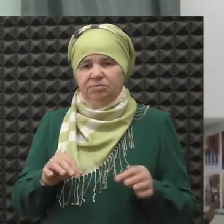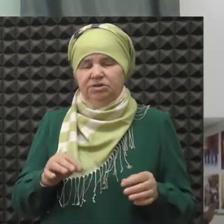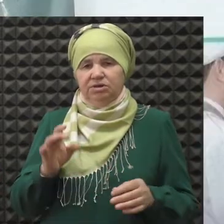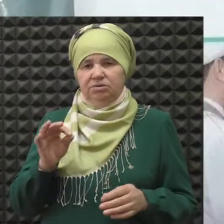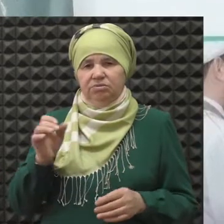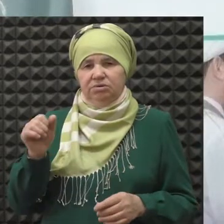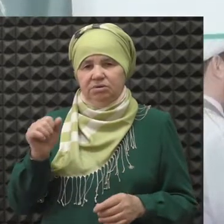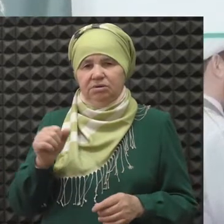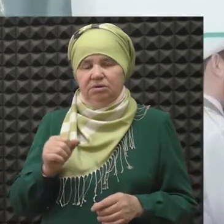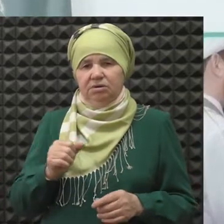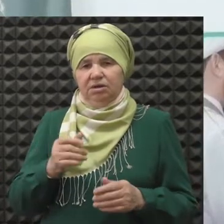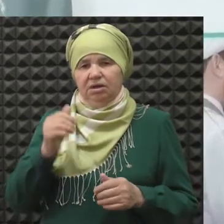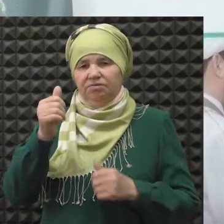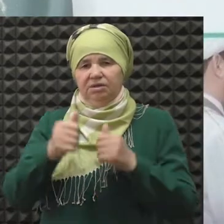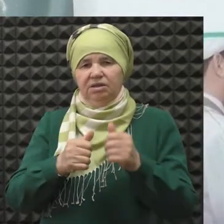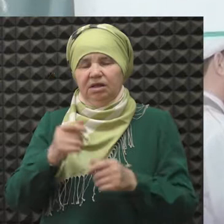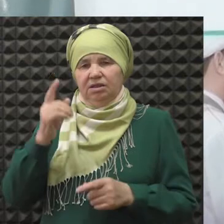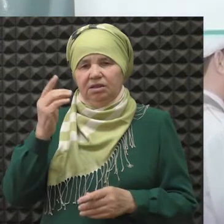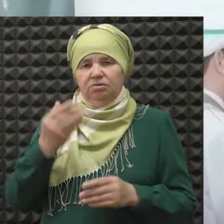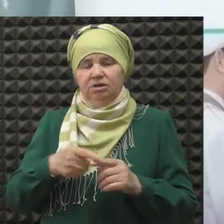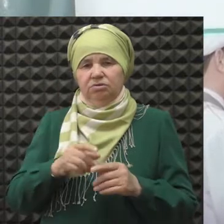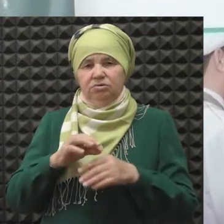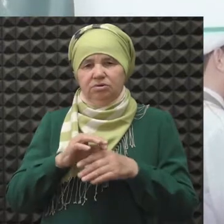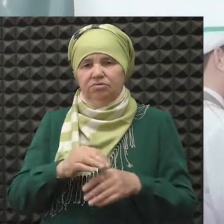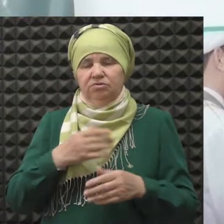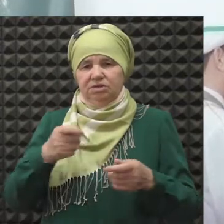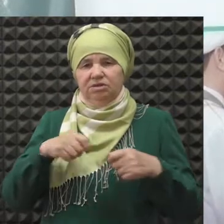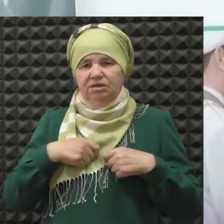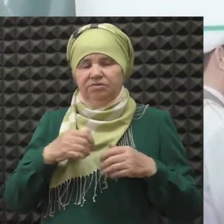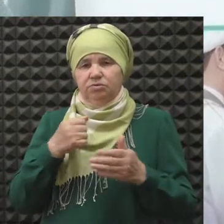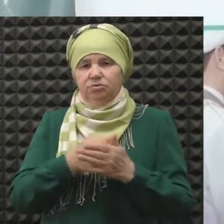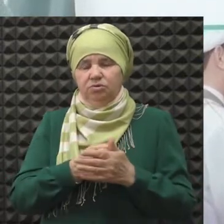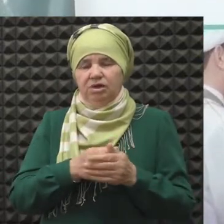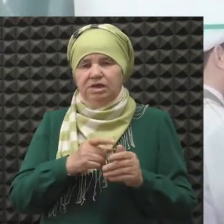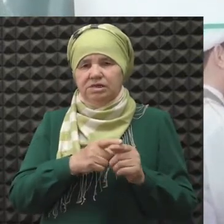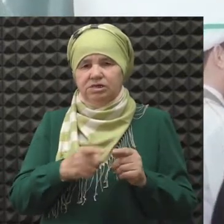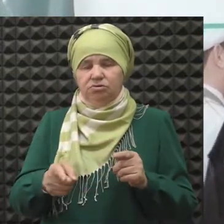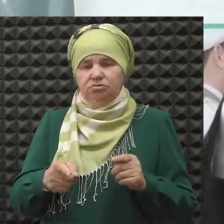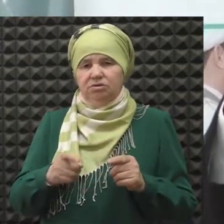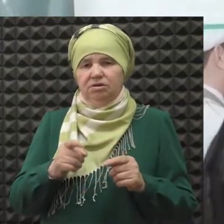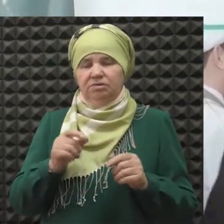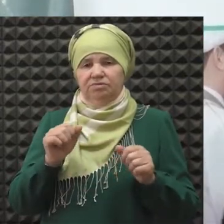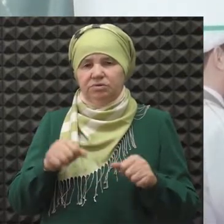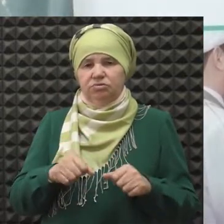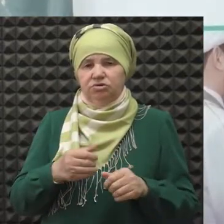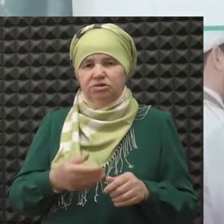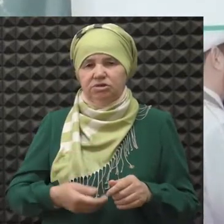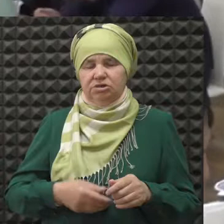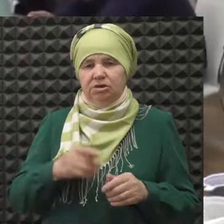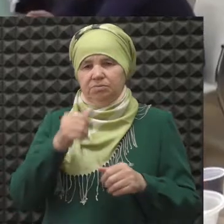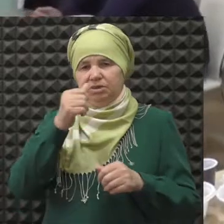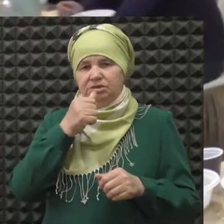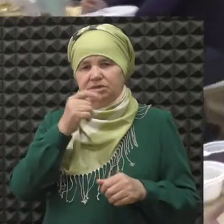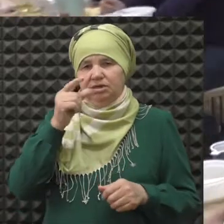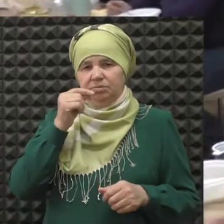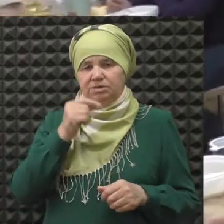огня. Хвала Аллаху, который нас довел, дал возможность дожить до сезона добра, до благословенного месяца Рамадана.